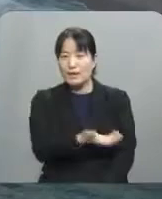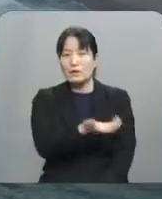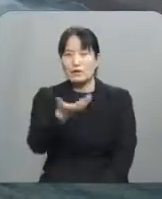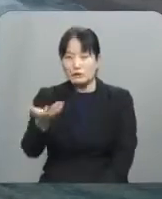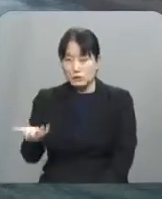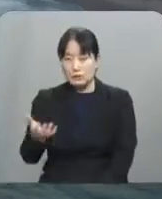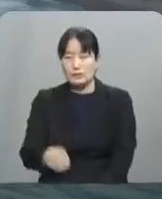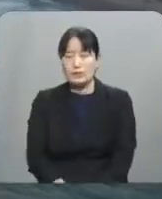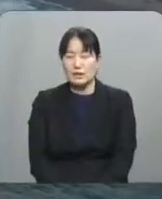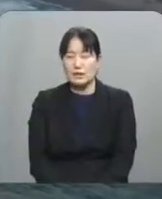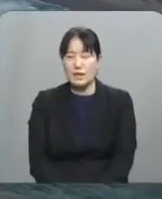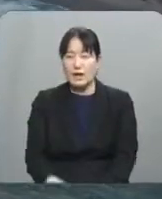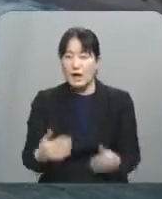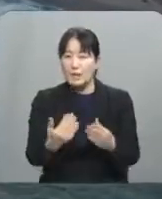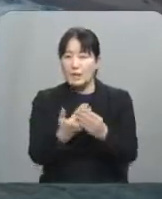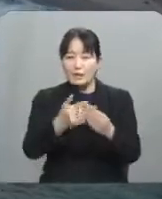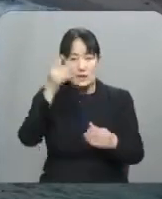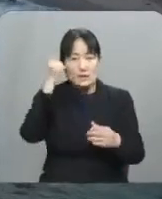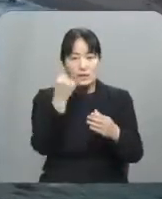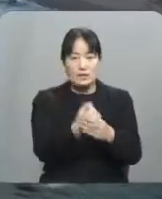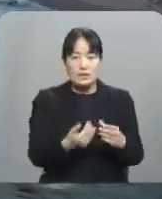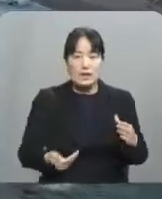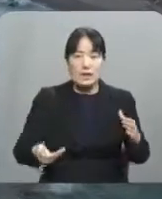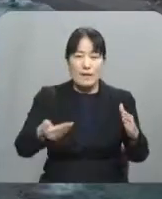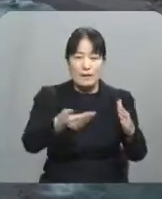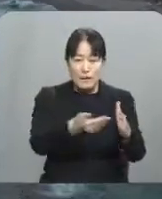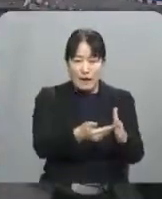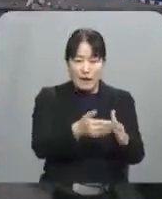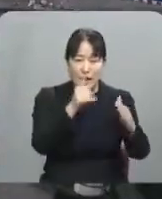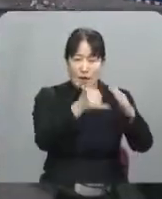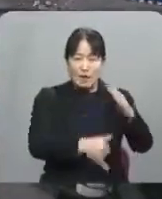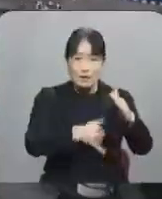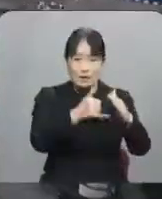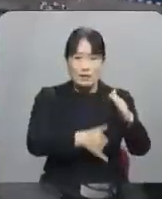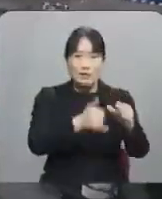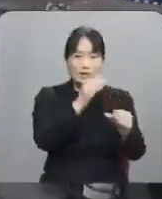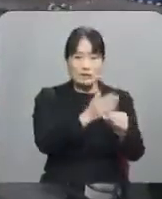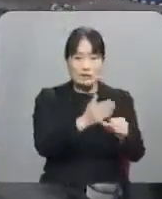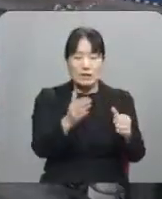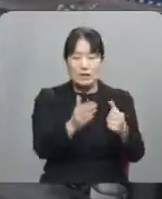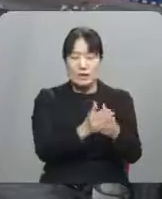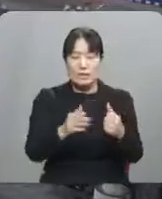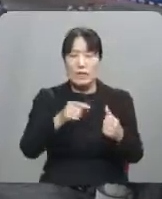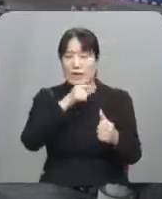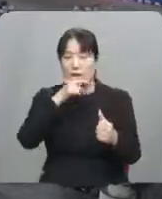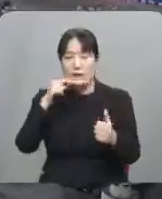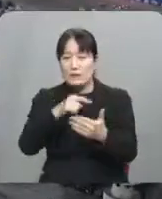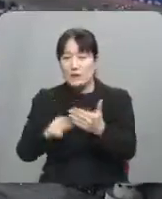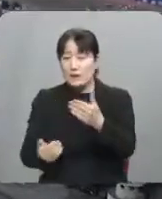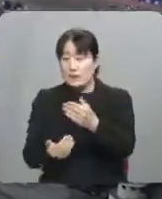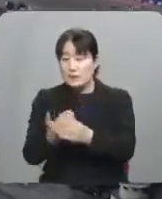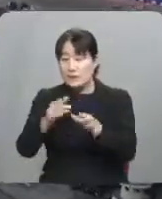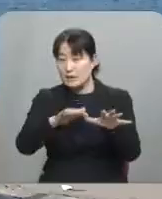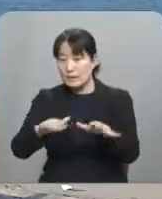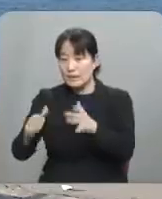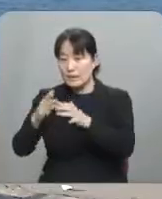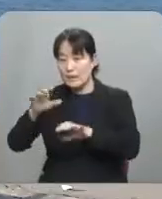겁니다. 발전용 석탄을 들여오기 위해 항구를 건설하는 과정에서 어민들의 피해가 발생할 수